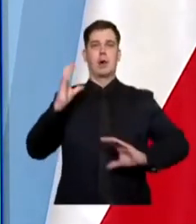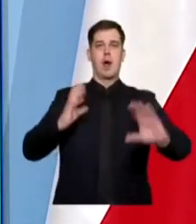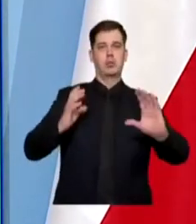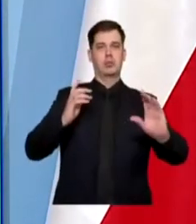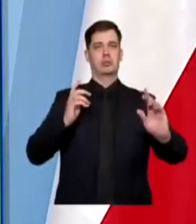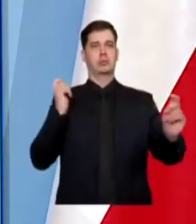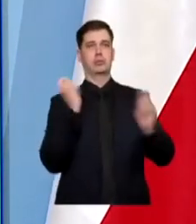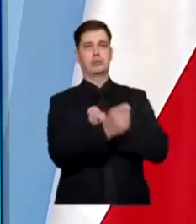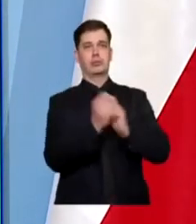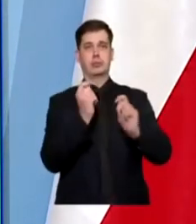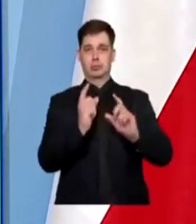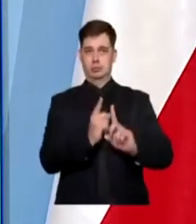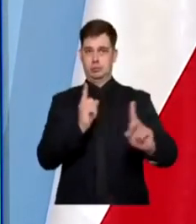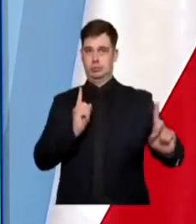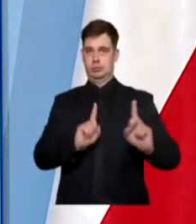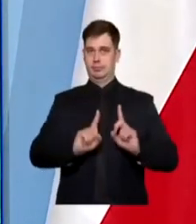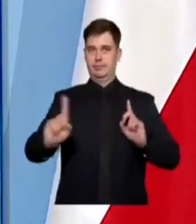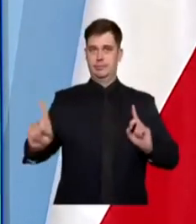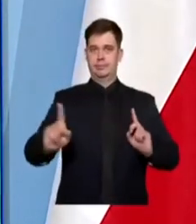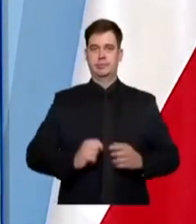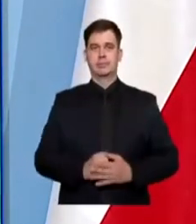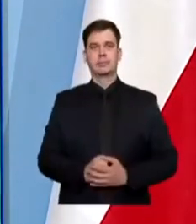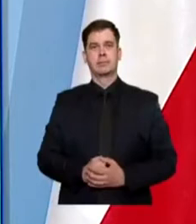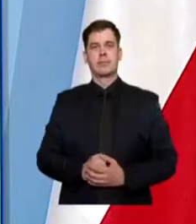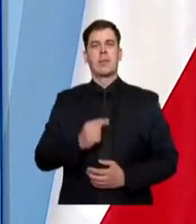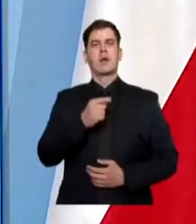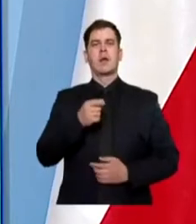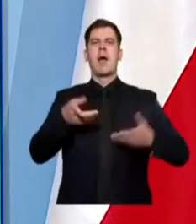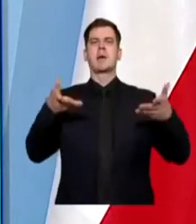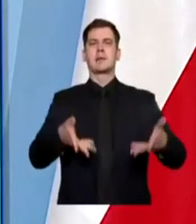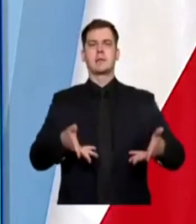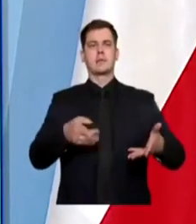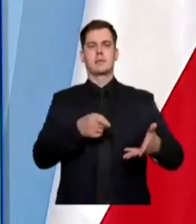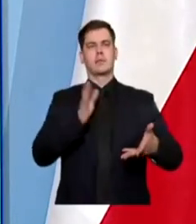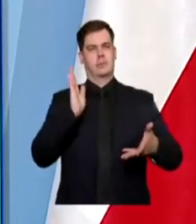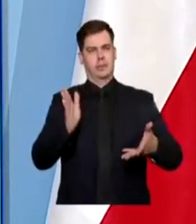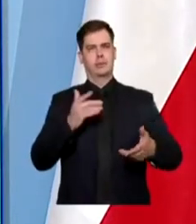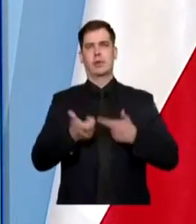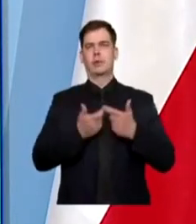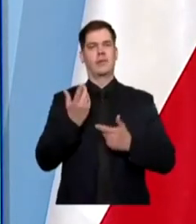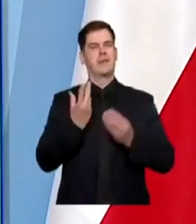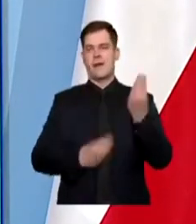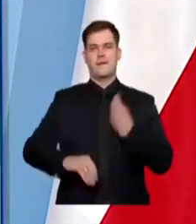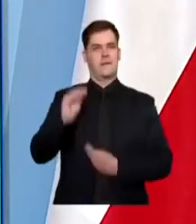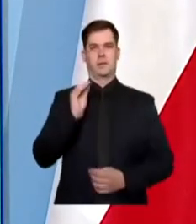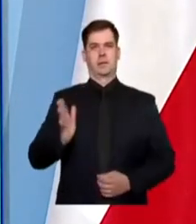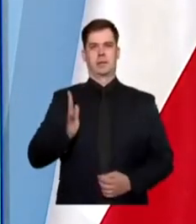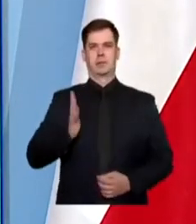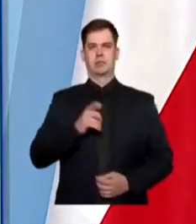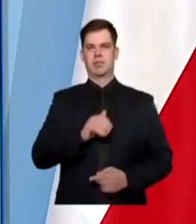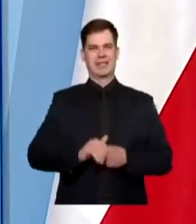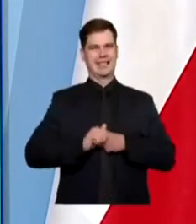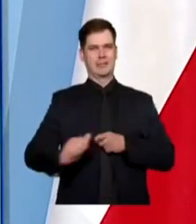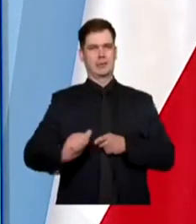publicznego, czy na ulicy. Te egzaminy oczywiście będą przeprowadzone w maksymalnym również reżimie